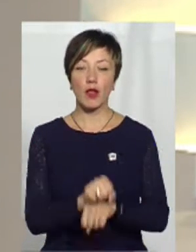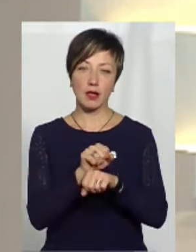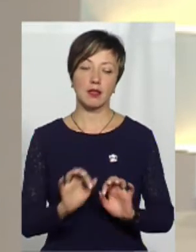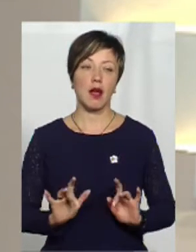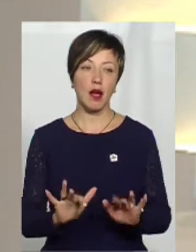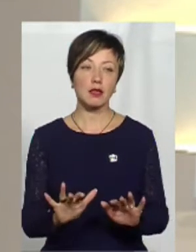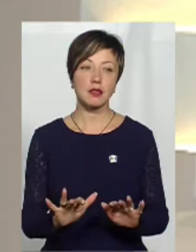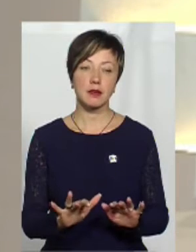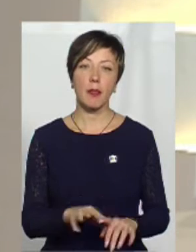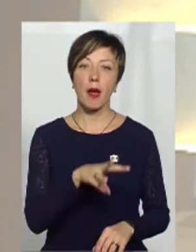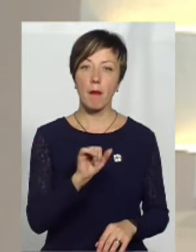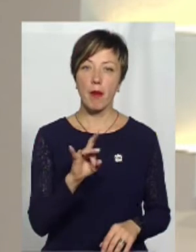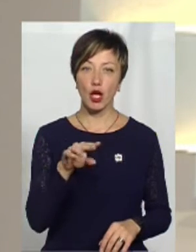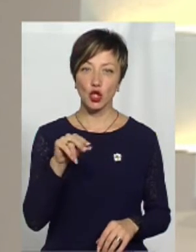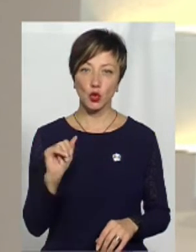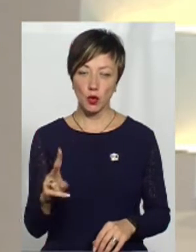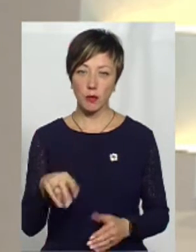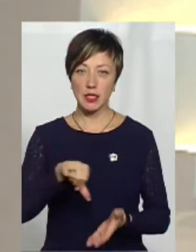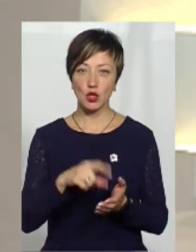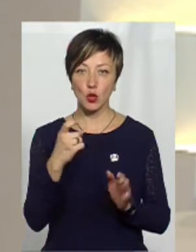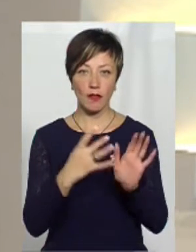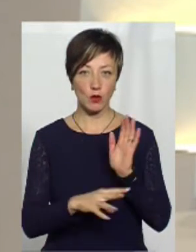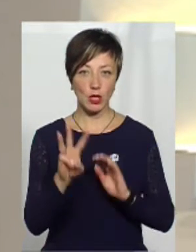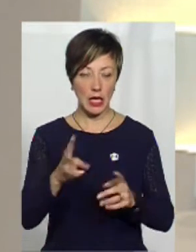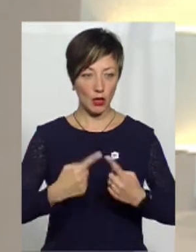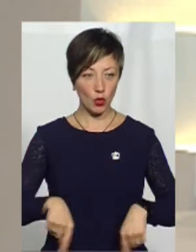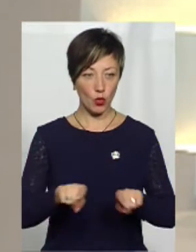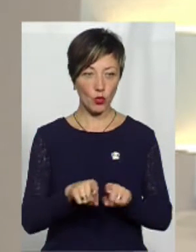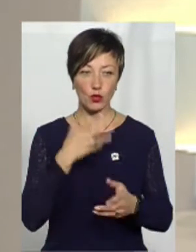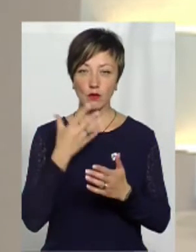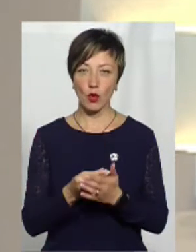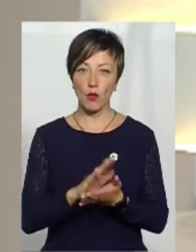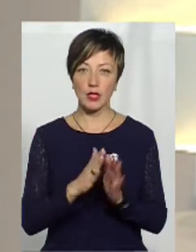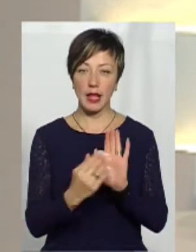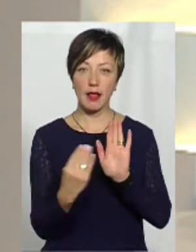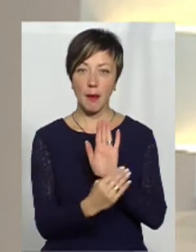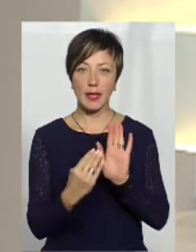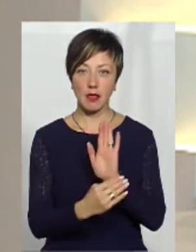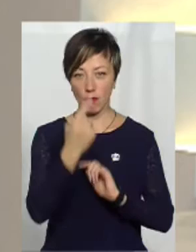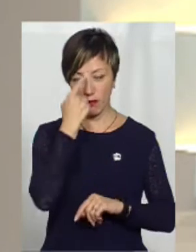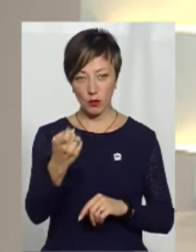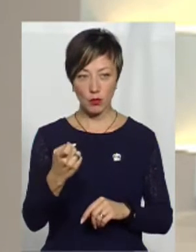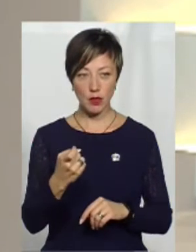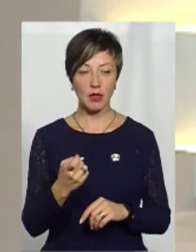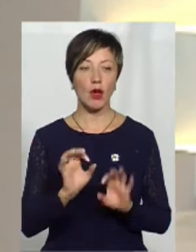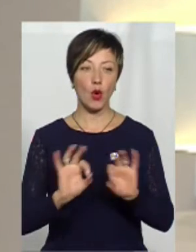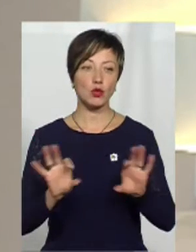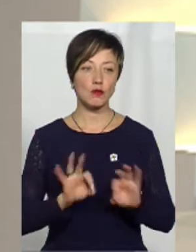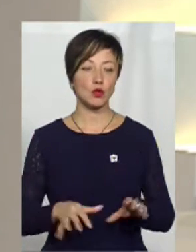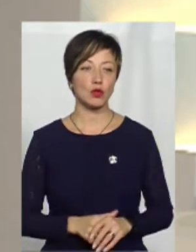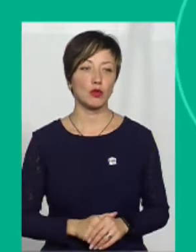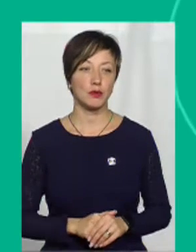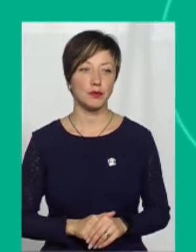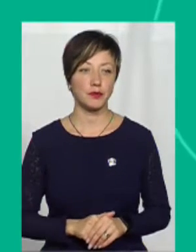акцій. Ігор Марчук представляє 193 округ. Свою позицію написав у повідомленні. Озвучимо.